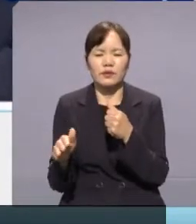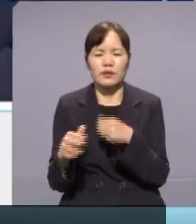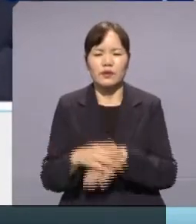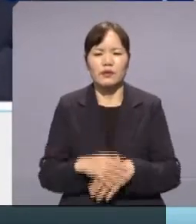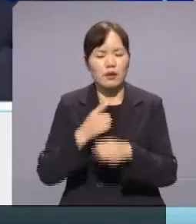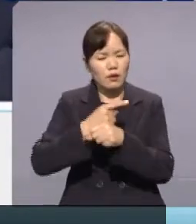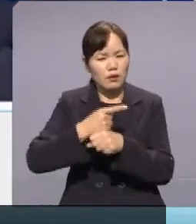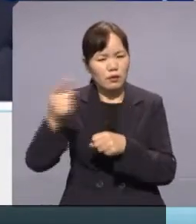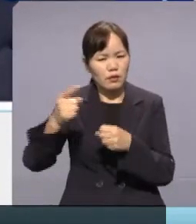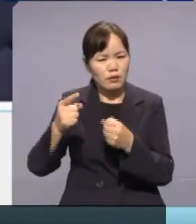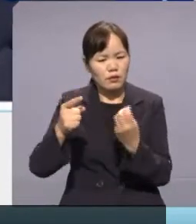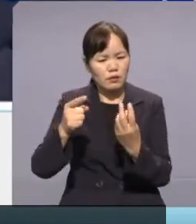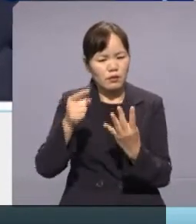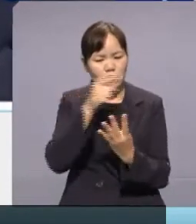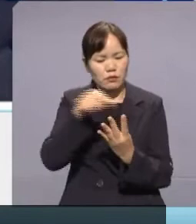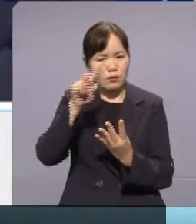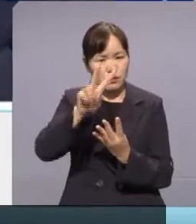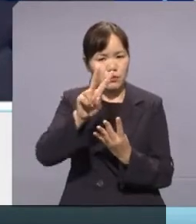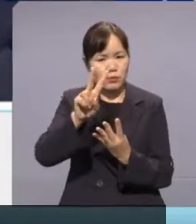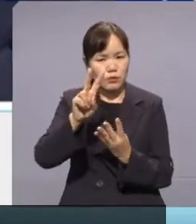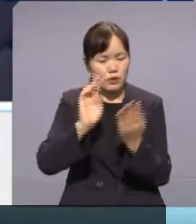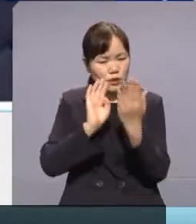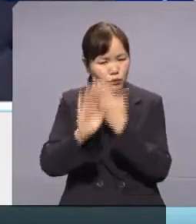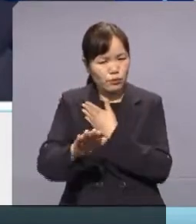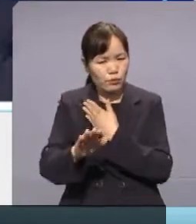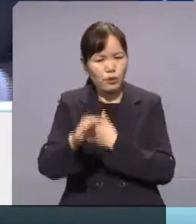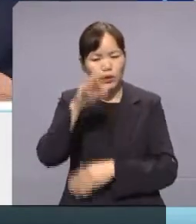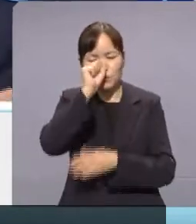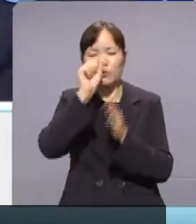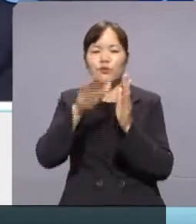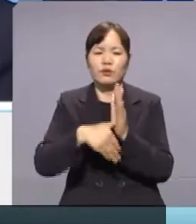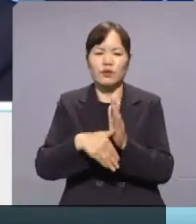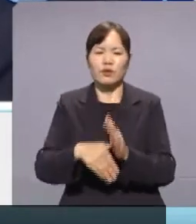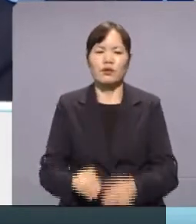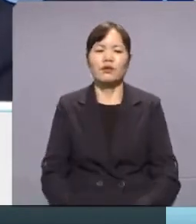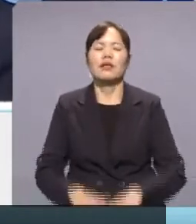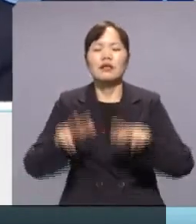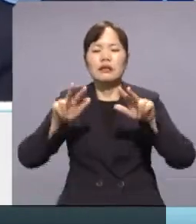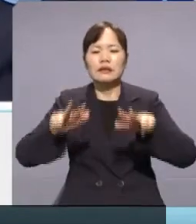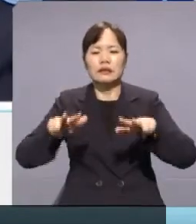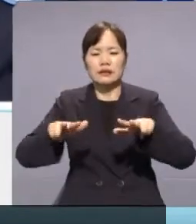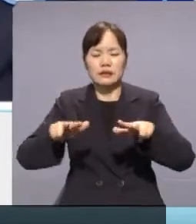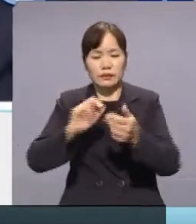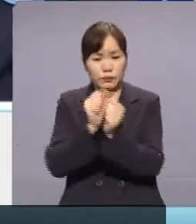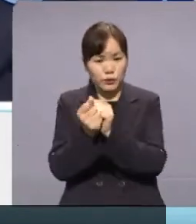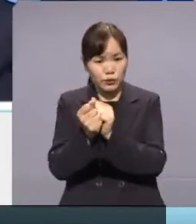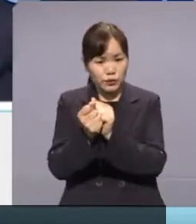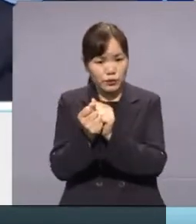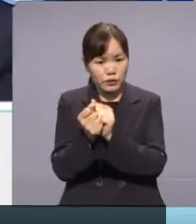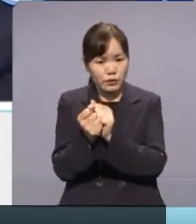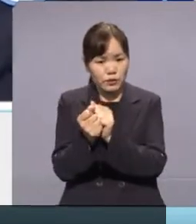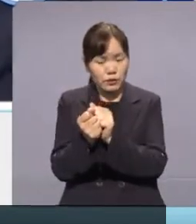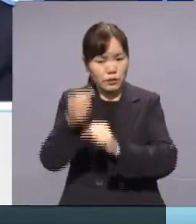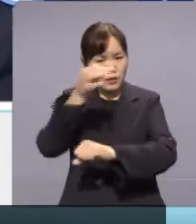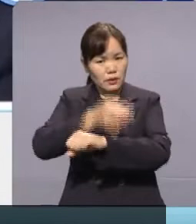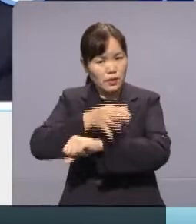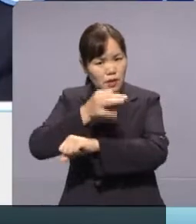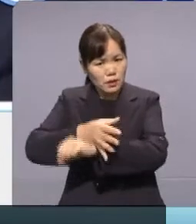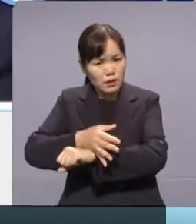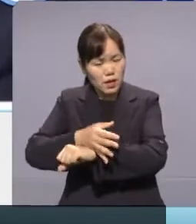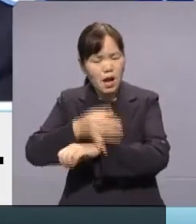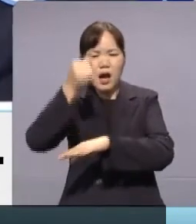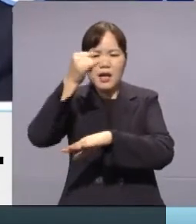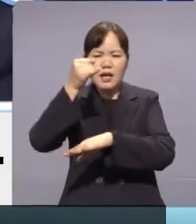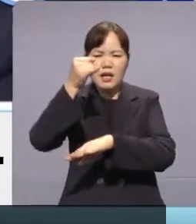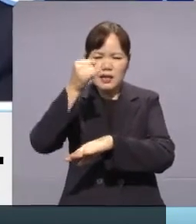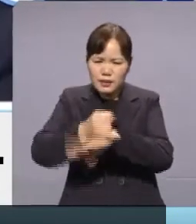내년 한 2분기 정도 지나면 좀 좋은 시절이 올 거라고 봐요. 예. 그러니까 지금 어떻게 보게 되면 이 주식 자체가 그 상당히 이제 최저가